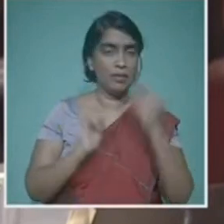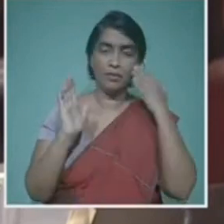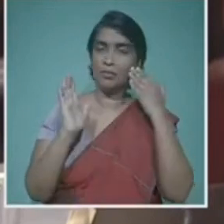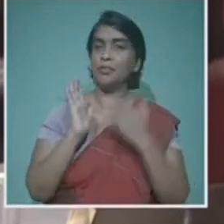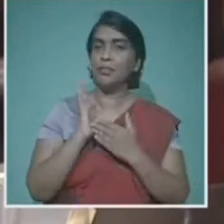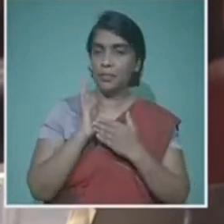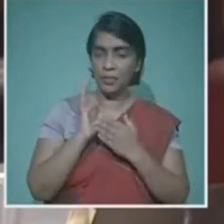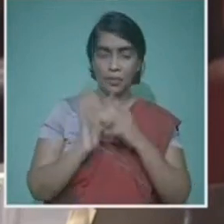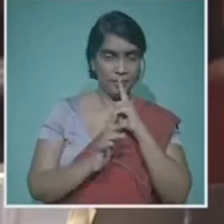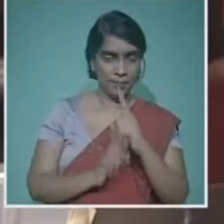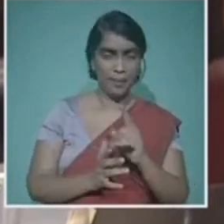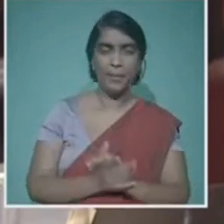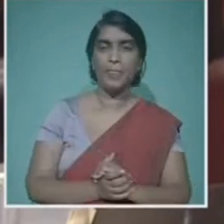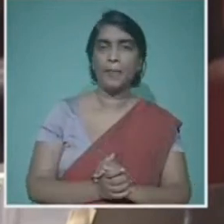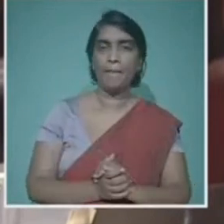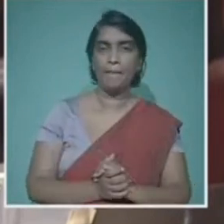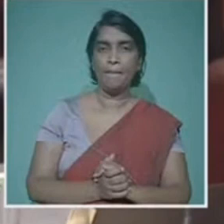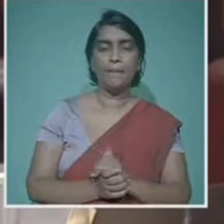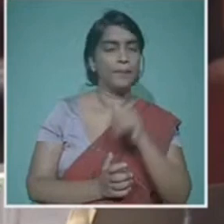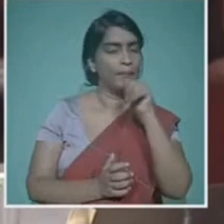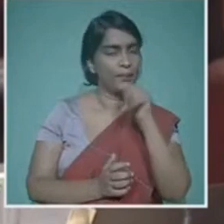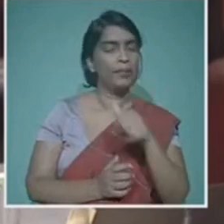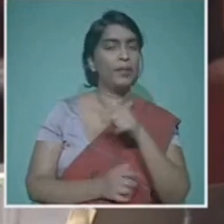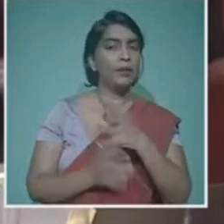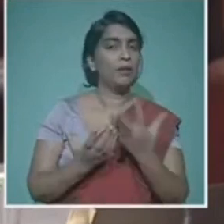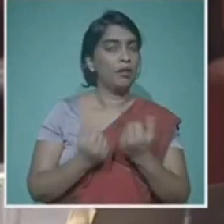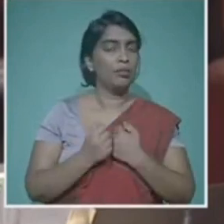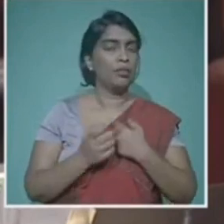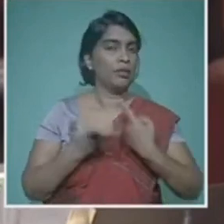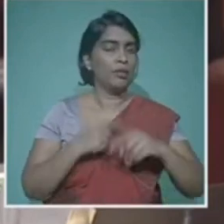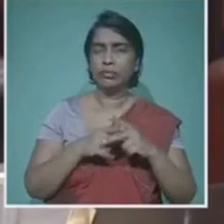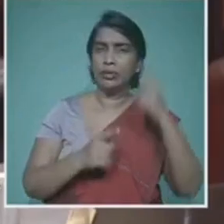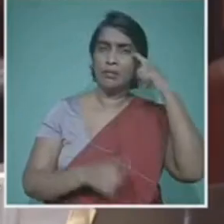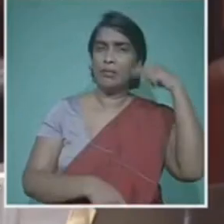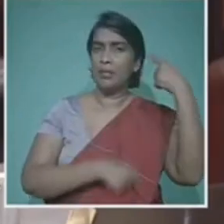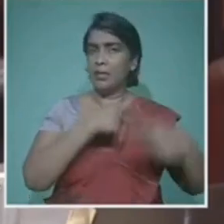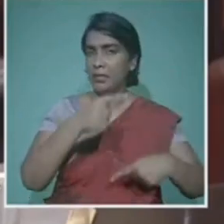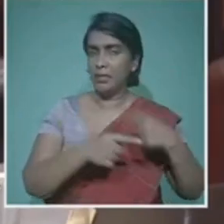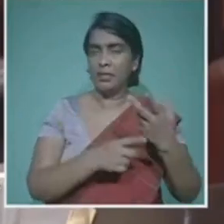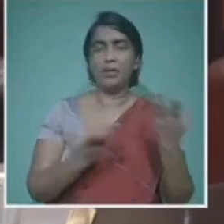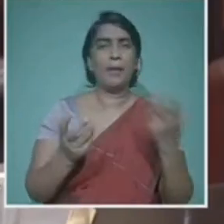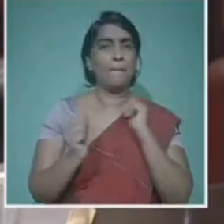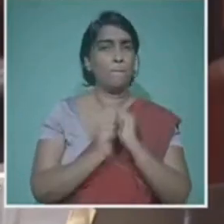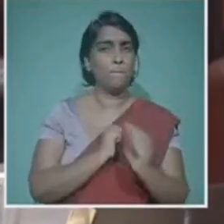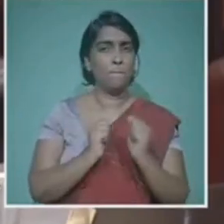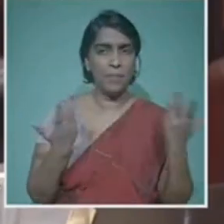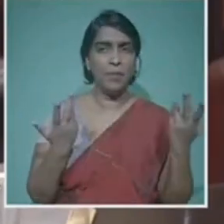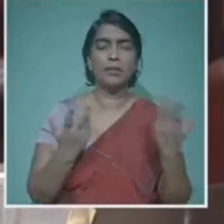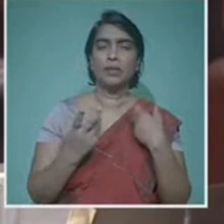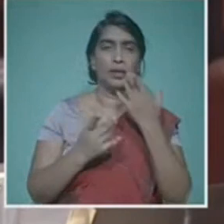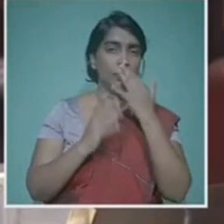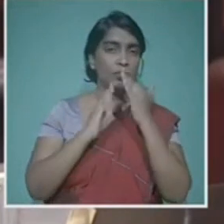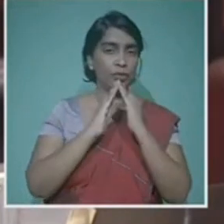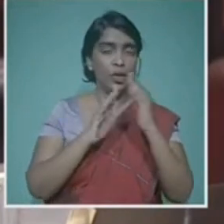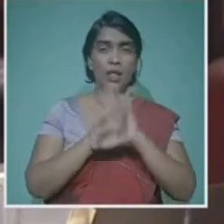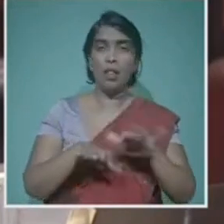அவர்கள் உறுதி பாகங்கள் இல்லை என்கிறார்கள், டயர் இல்லை என்கிறார்கள், பஸ்கள் இல்லை என்றார்கள், பாடசாலை பிள்ளைகள் நடந்து போகின்ற அவல